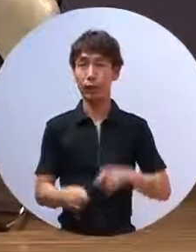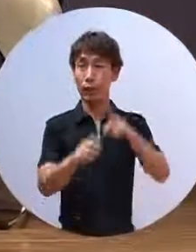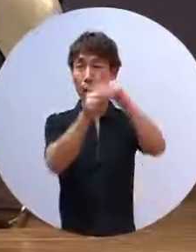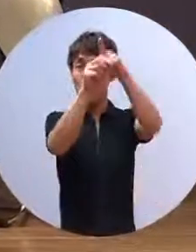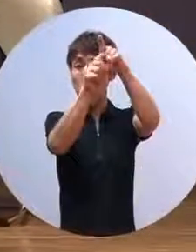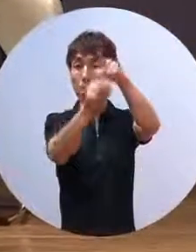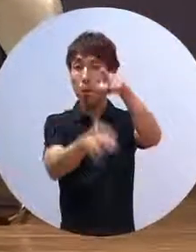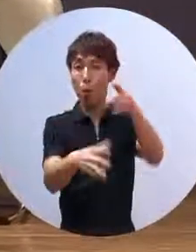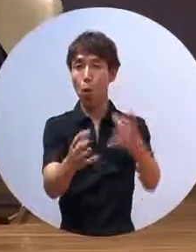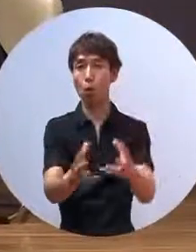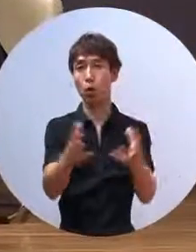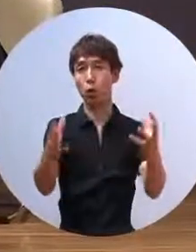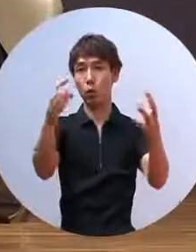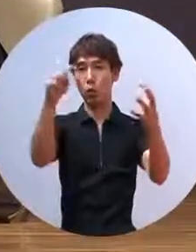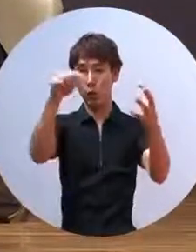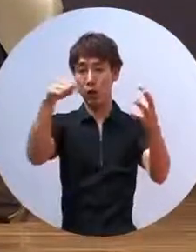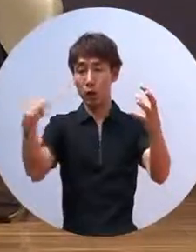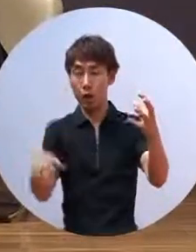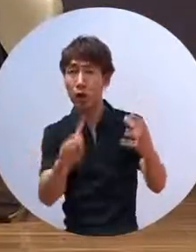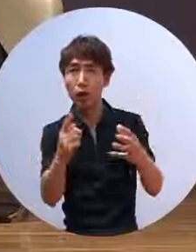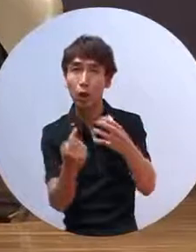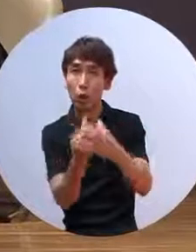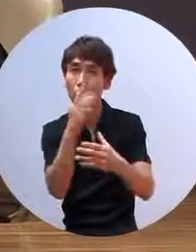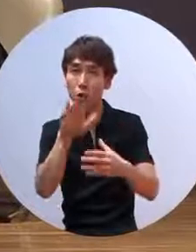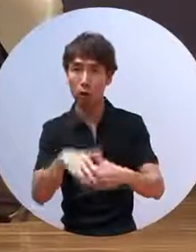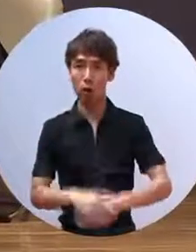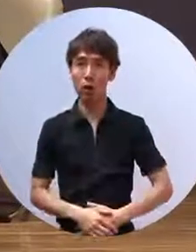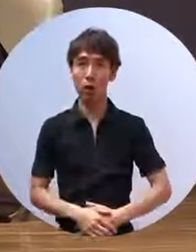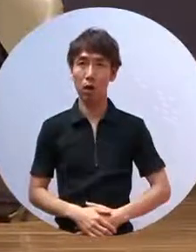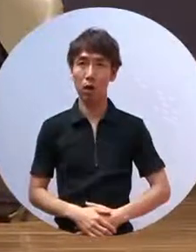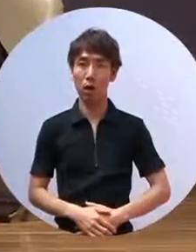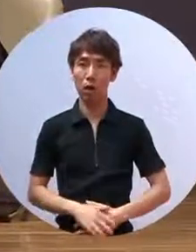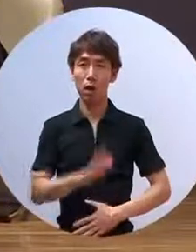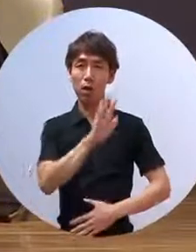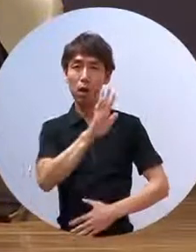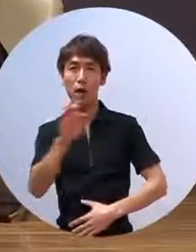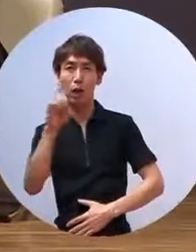下で何が起こったのかと、キノコ雲の上からですね